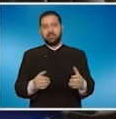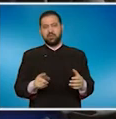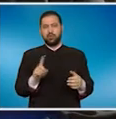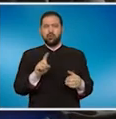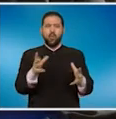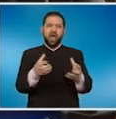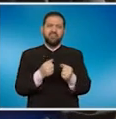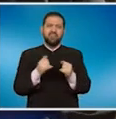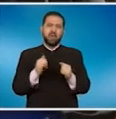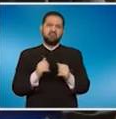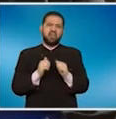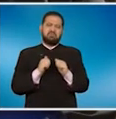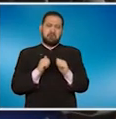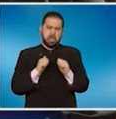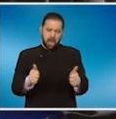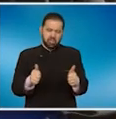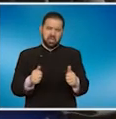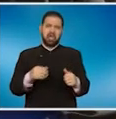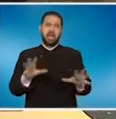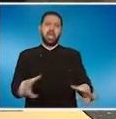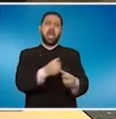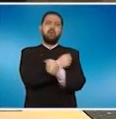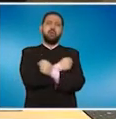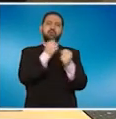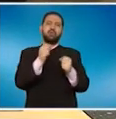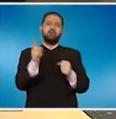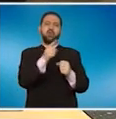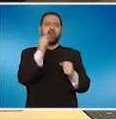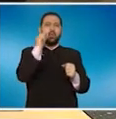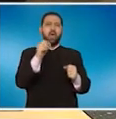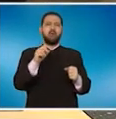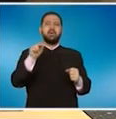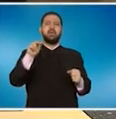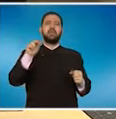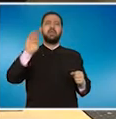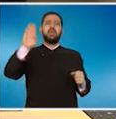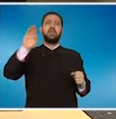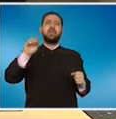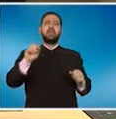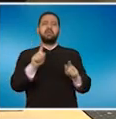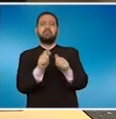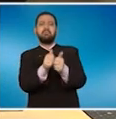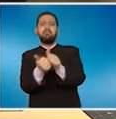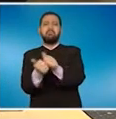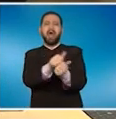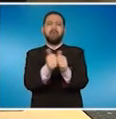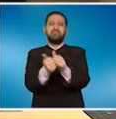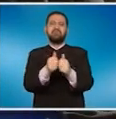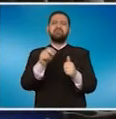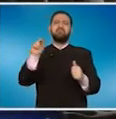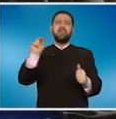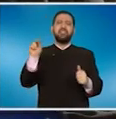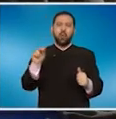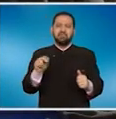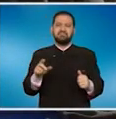sunt unele culte creștine care spun că ei au certitudinea mântuirii. Nu avem, dar nădăjduim în mila